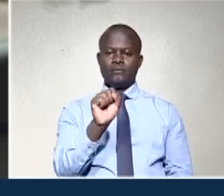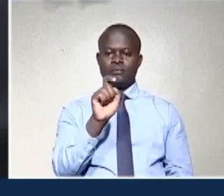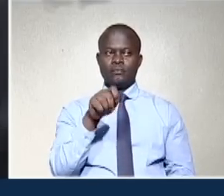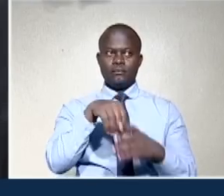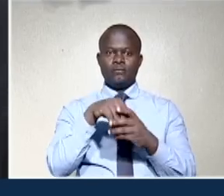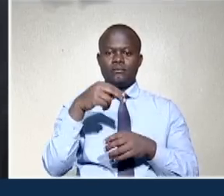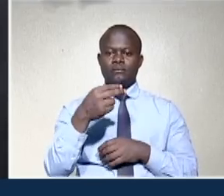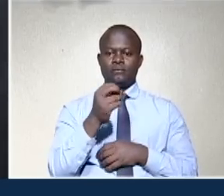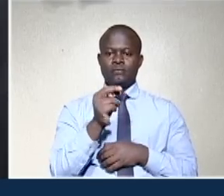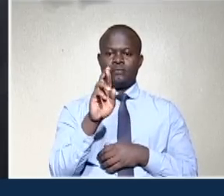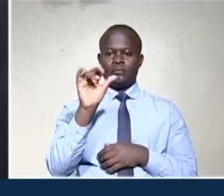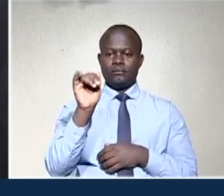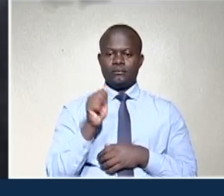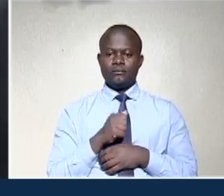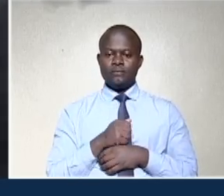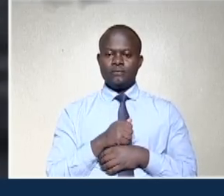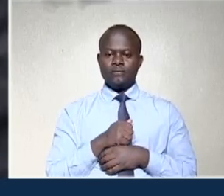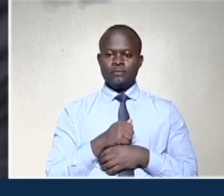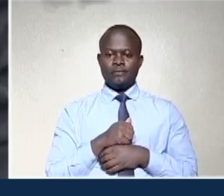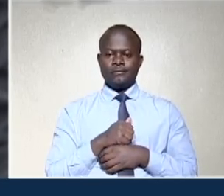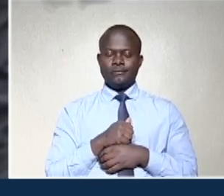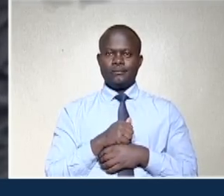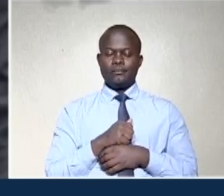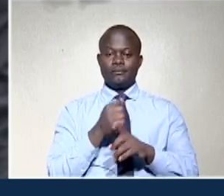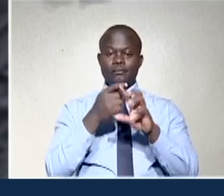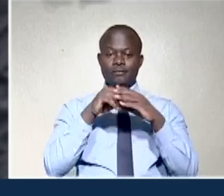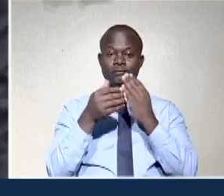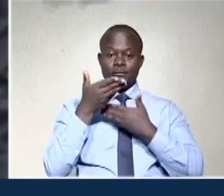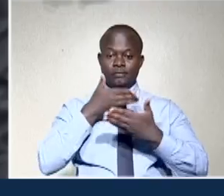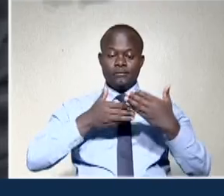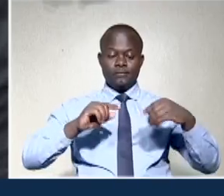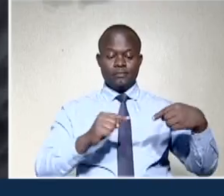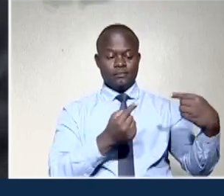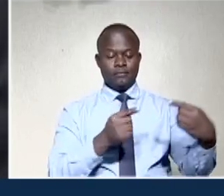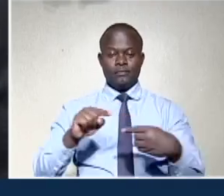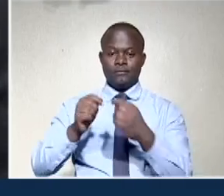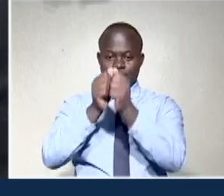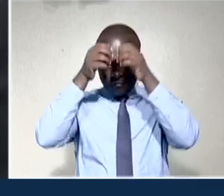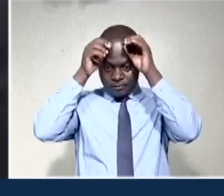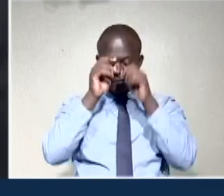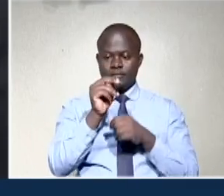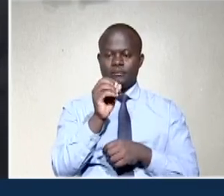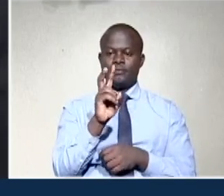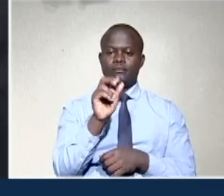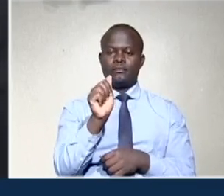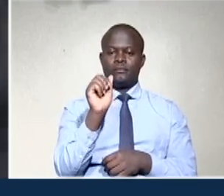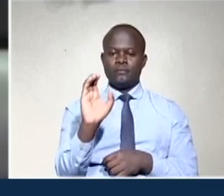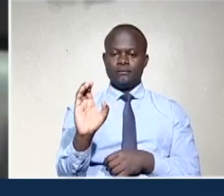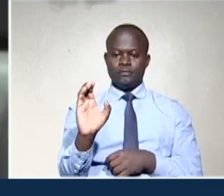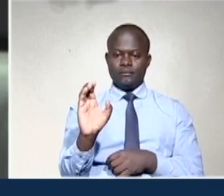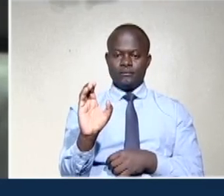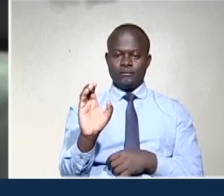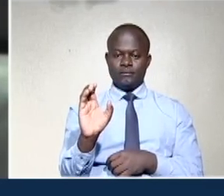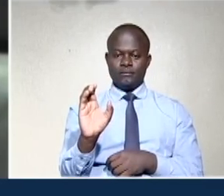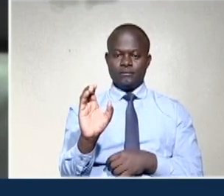Hongiriya. From my discussion with the President Novak. Mu biganiro na